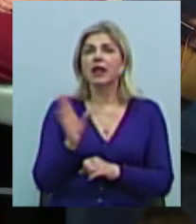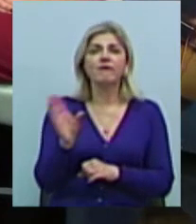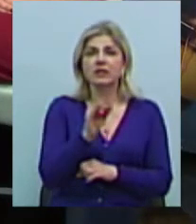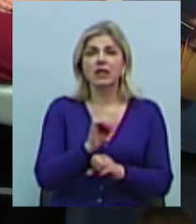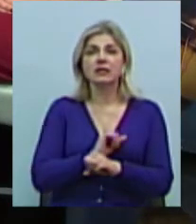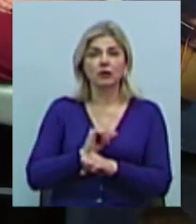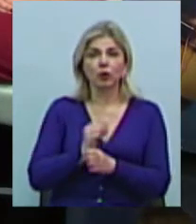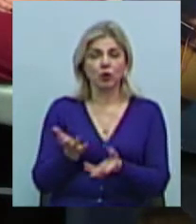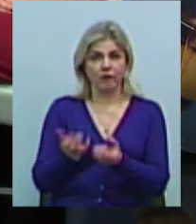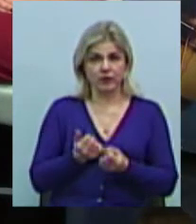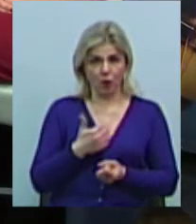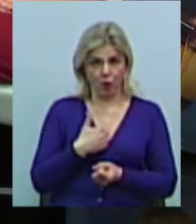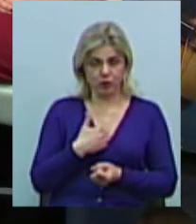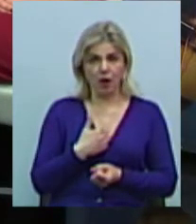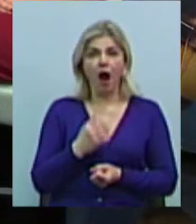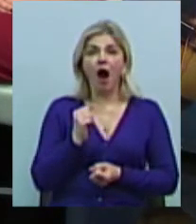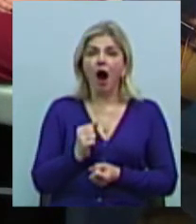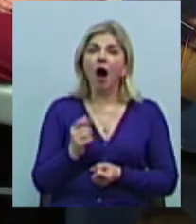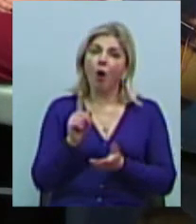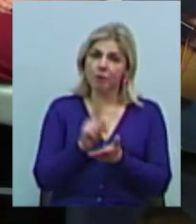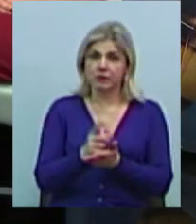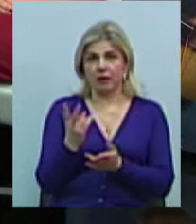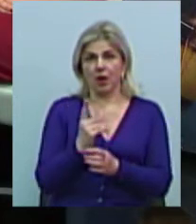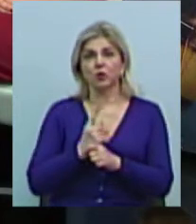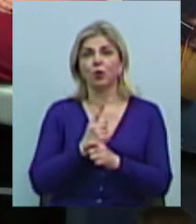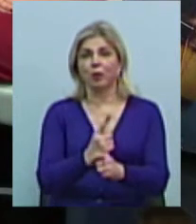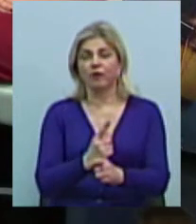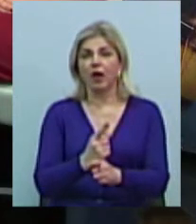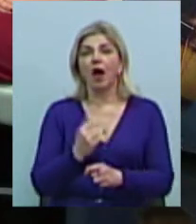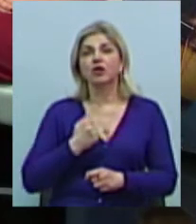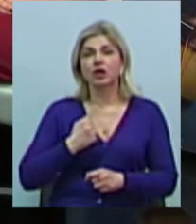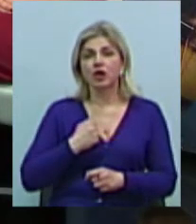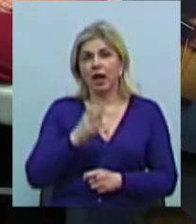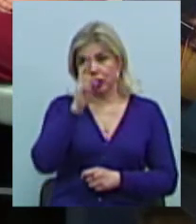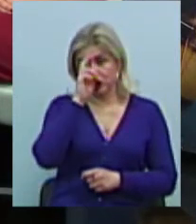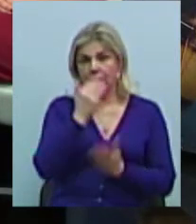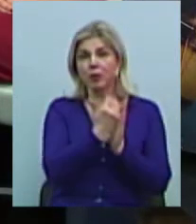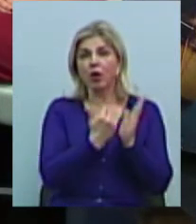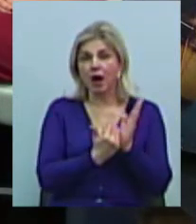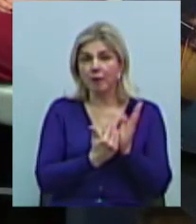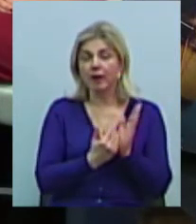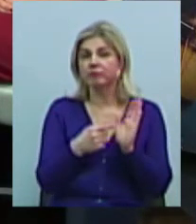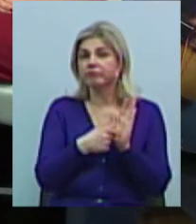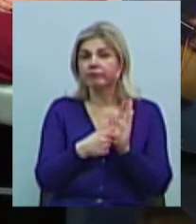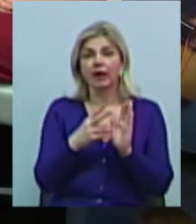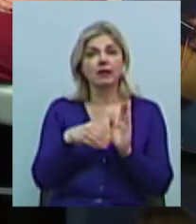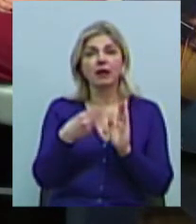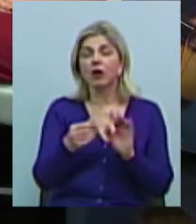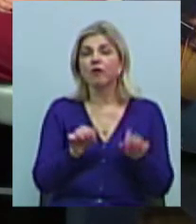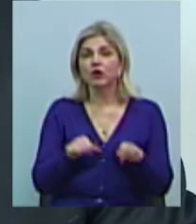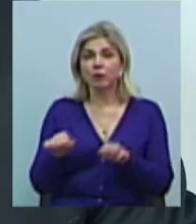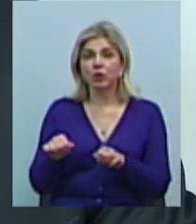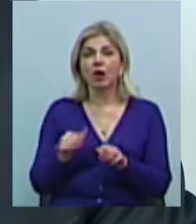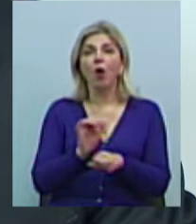самих. Тут теж потрібен супровід, а, на жаль, державні програми не дають можливість відправляти